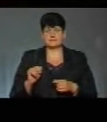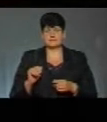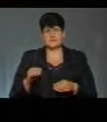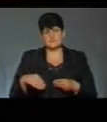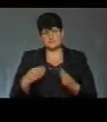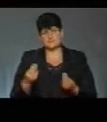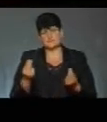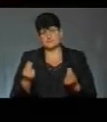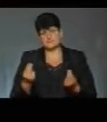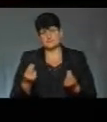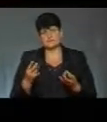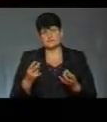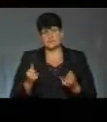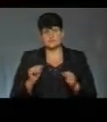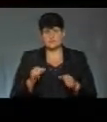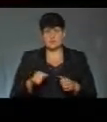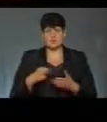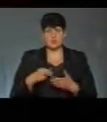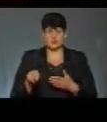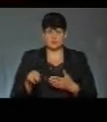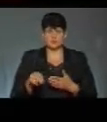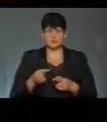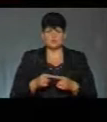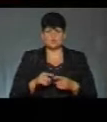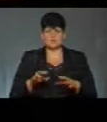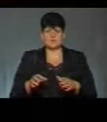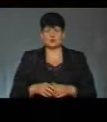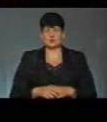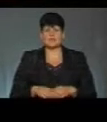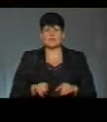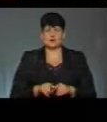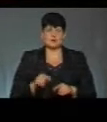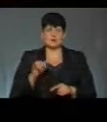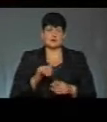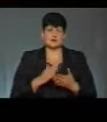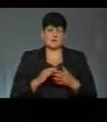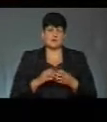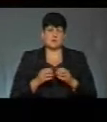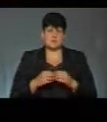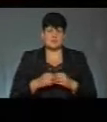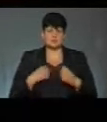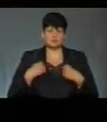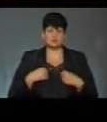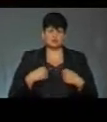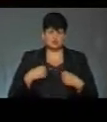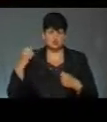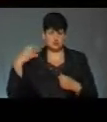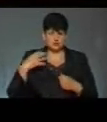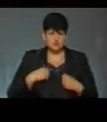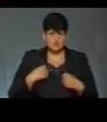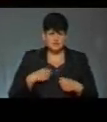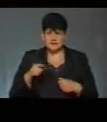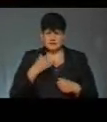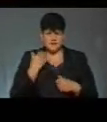пожертвували якісь гроші, на, щоб ми змогли купити цю плитку. І також у них є проблеми з душем, тобто там